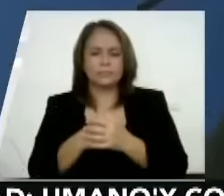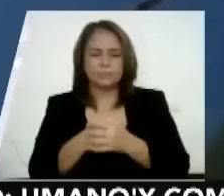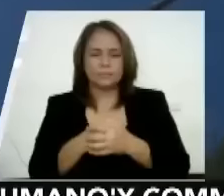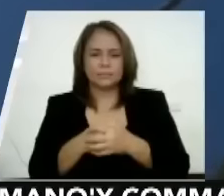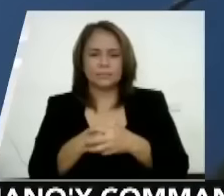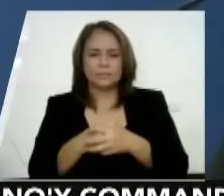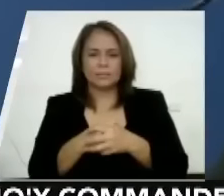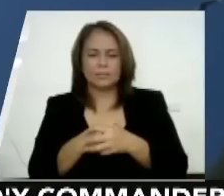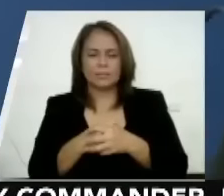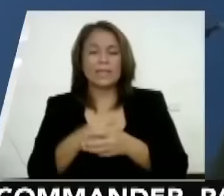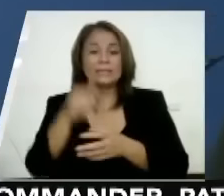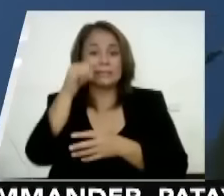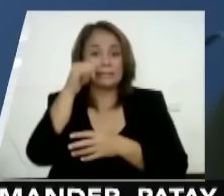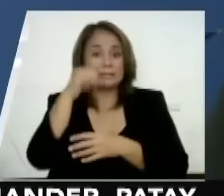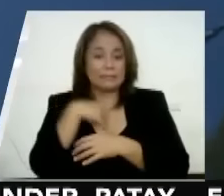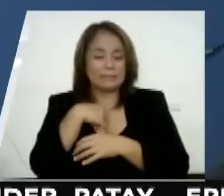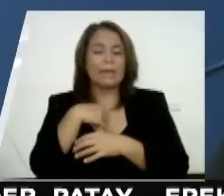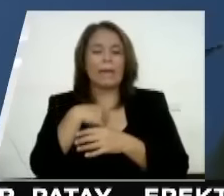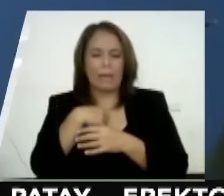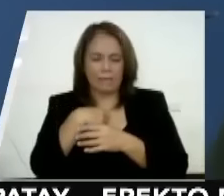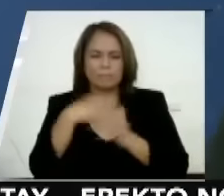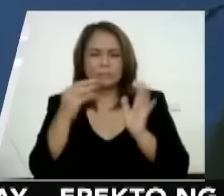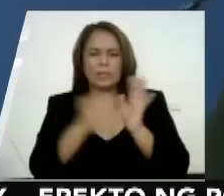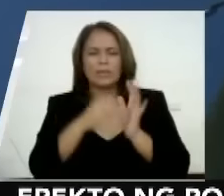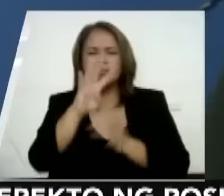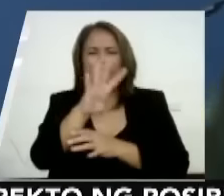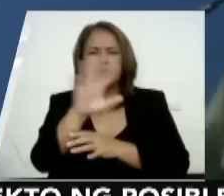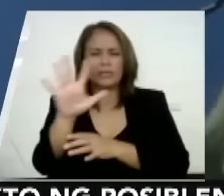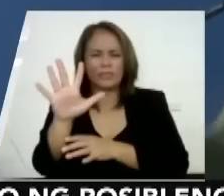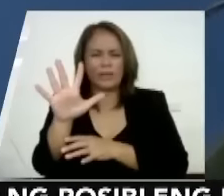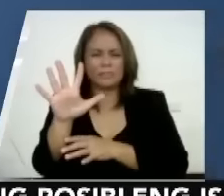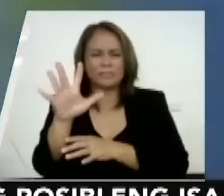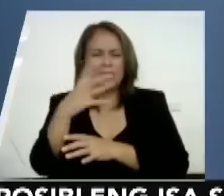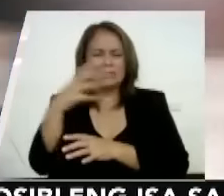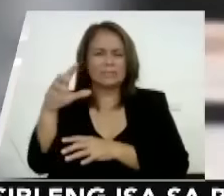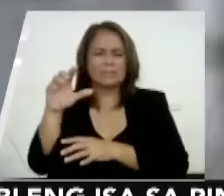Kahapon, nakapagtala ng 45 degrees Celsius sa bayan ng Kasiguran.